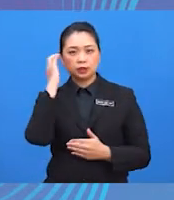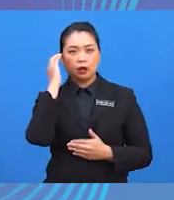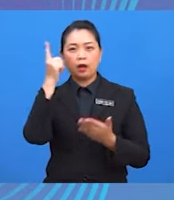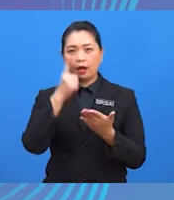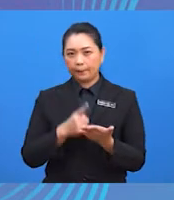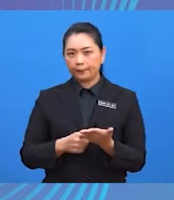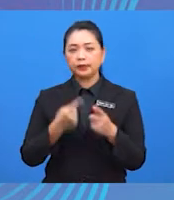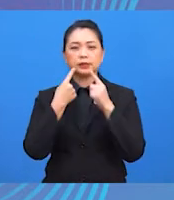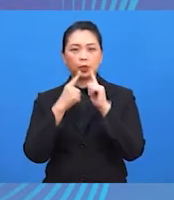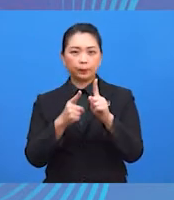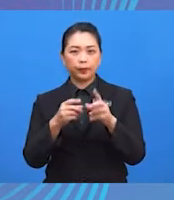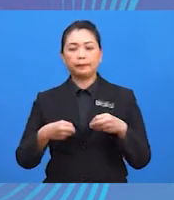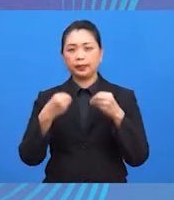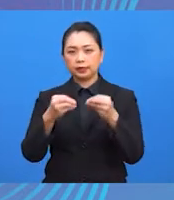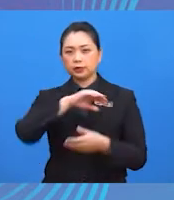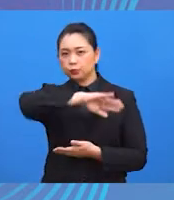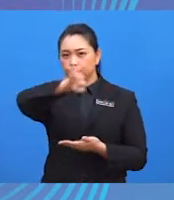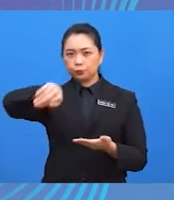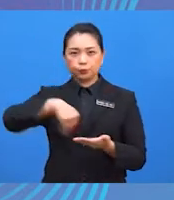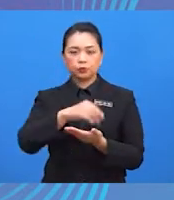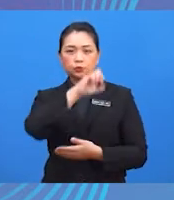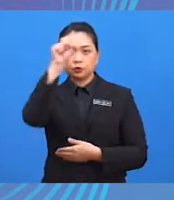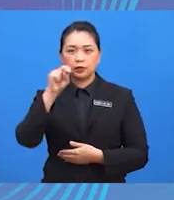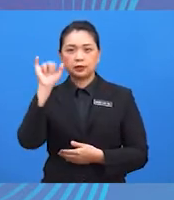soalan yang saya berikan tadi.